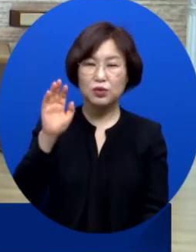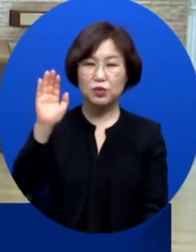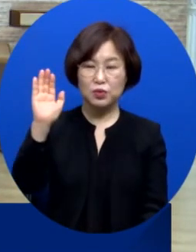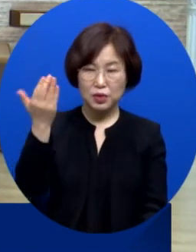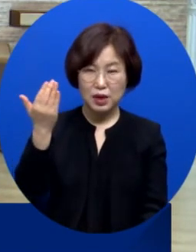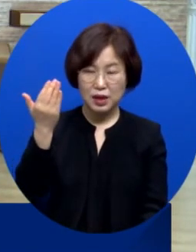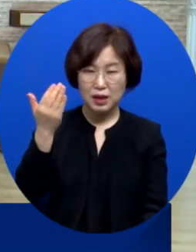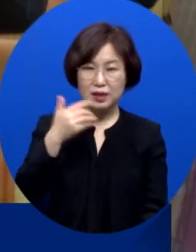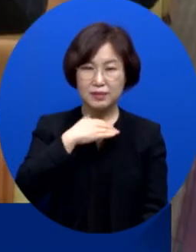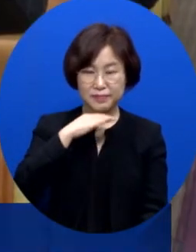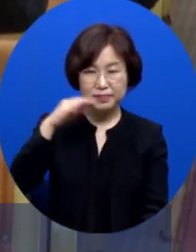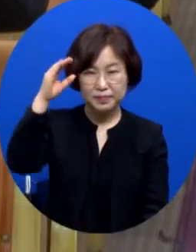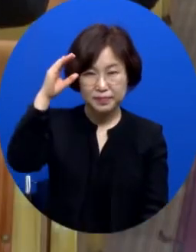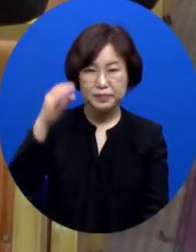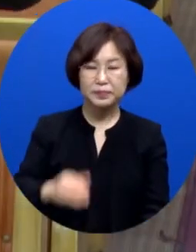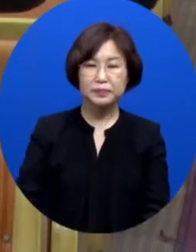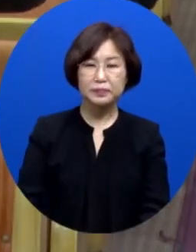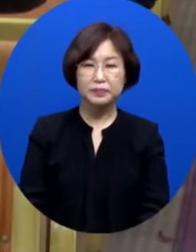원합니다